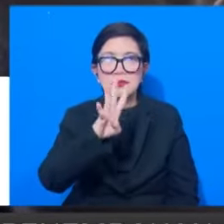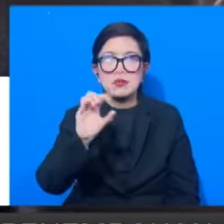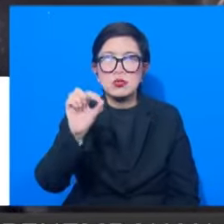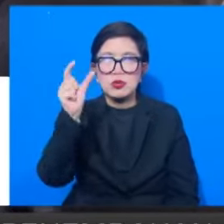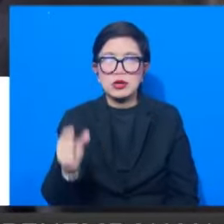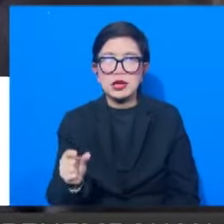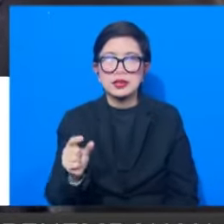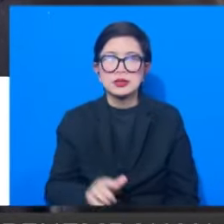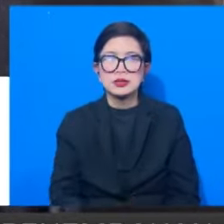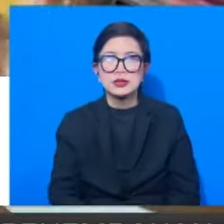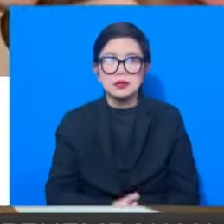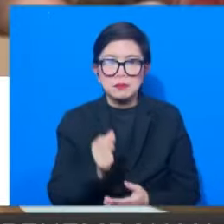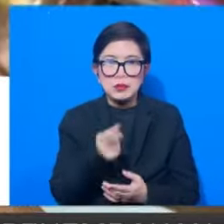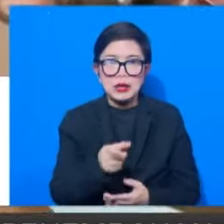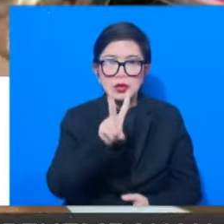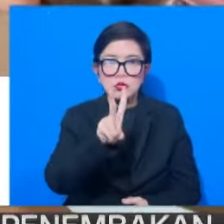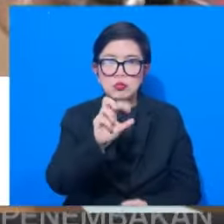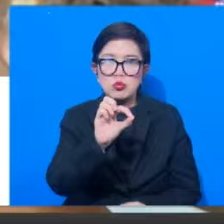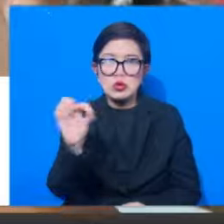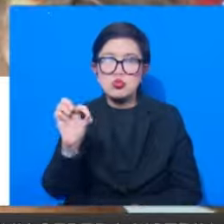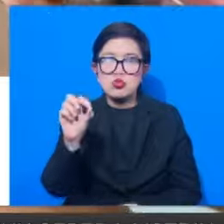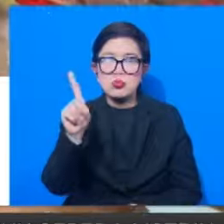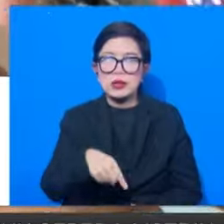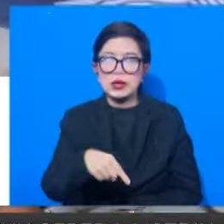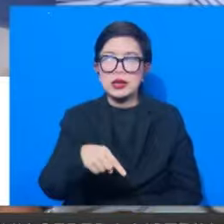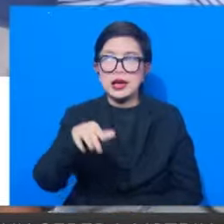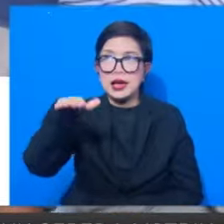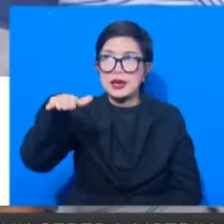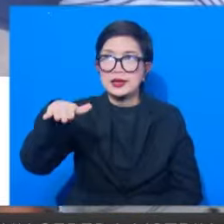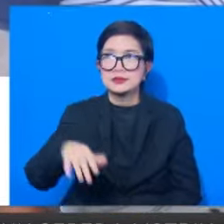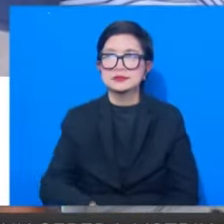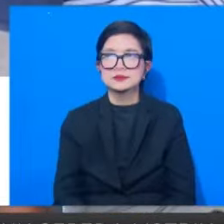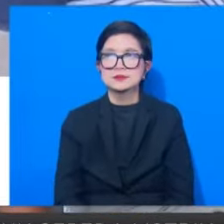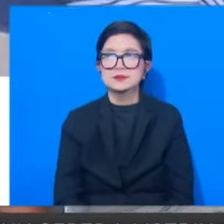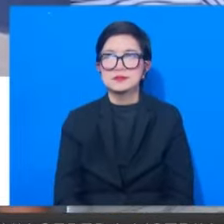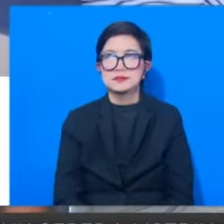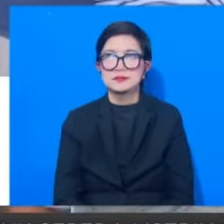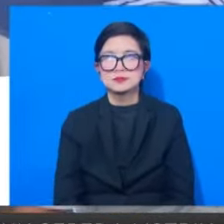tarif per orang Rp20.000. Tim Liputan, CNN Indonesia.